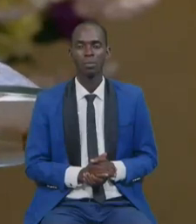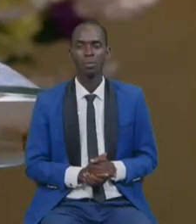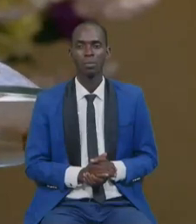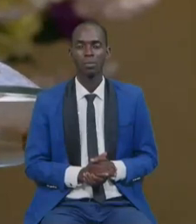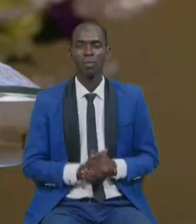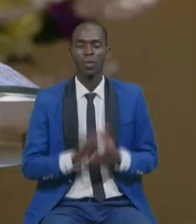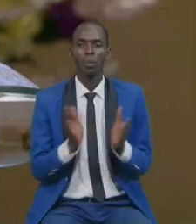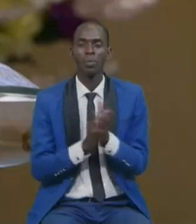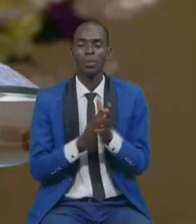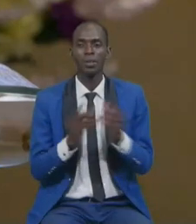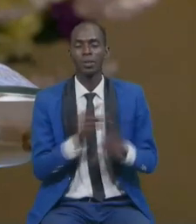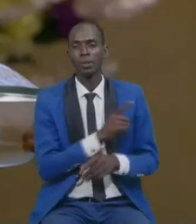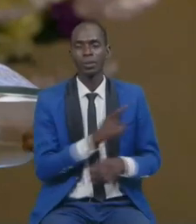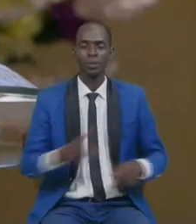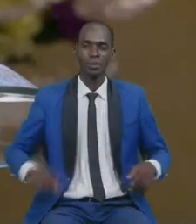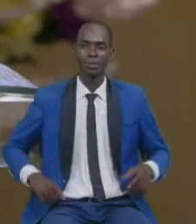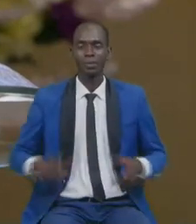Gloire à Dieu.